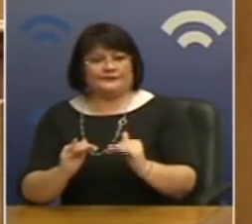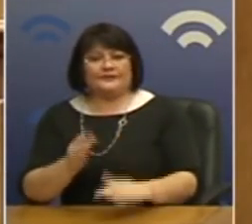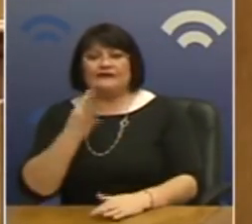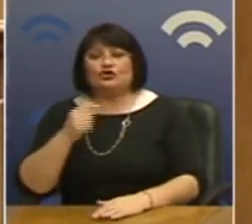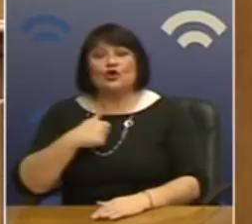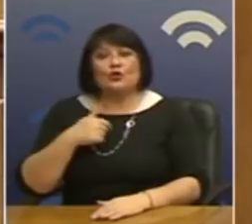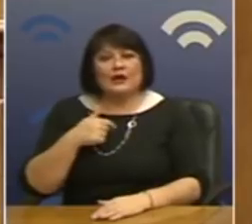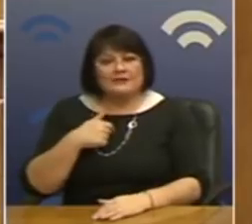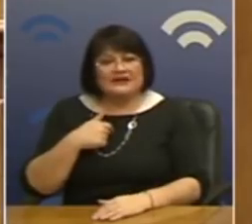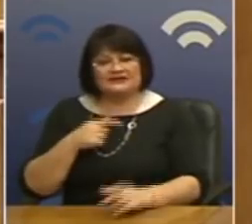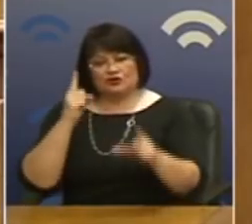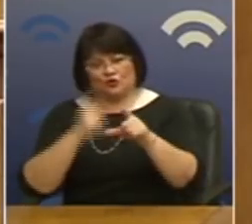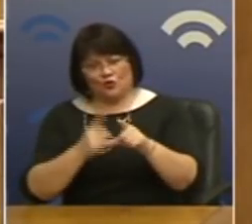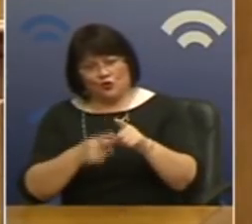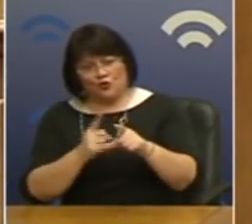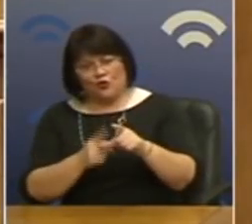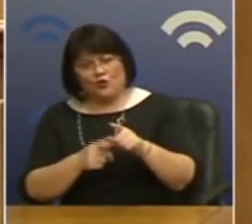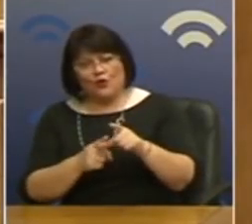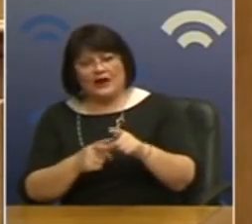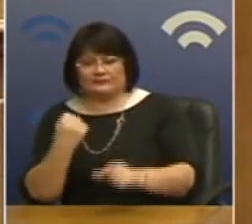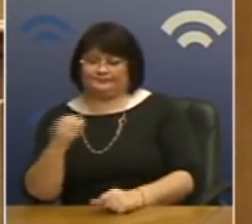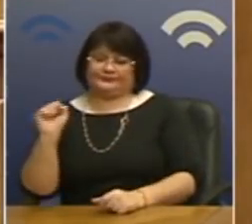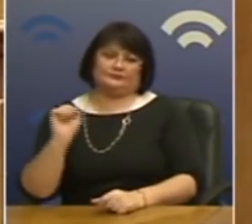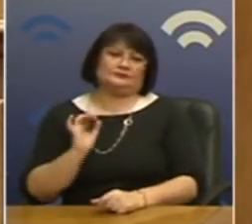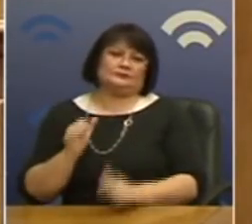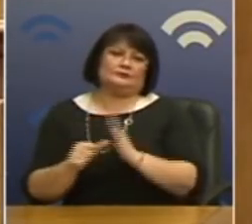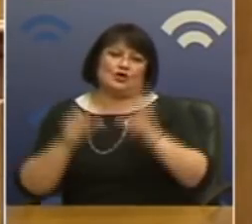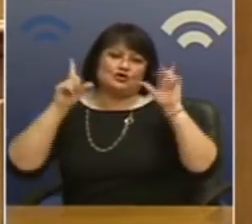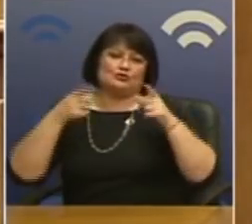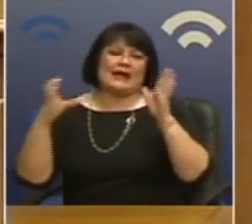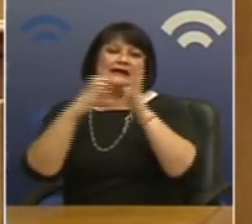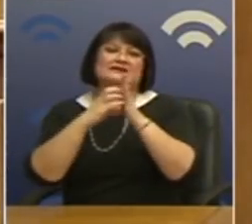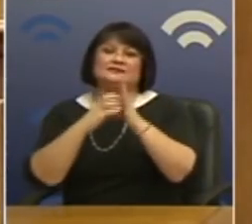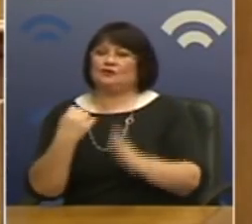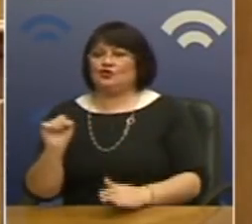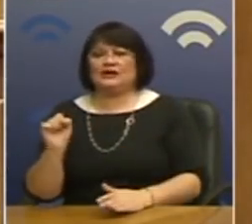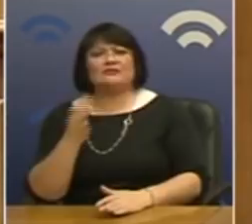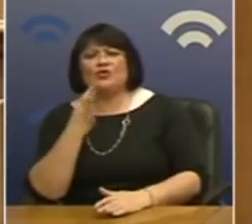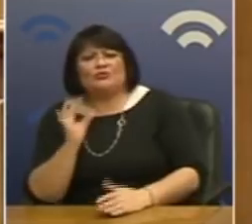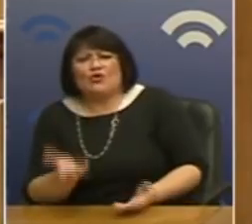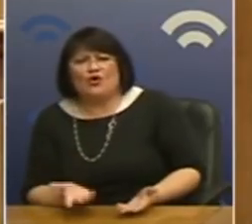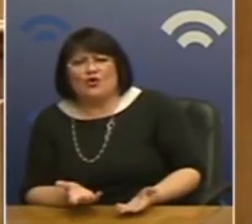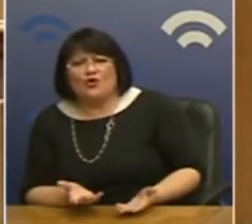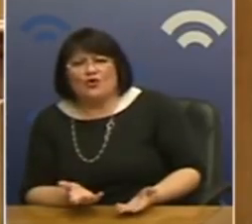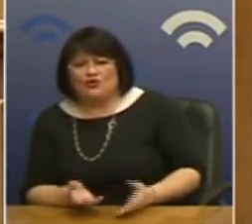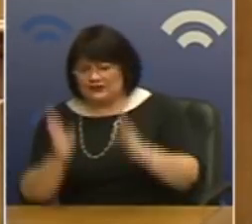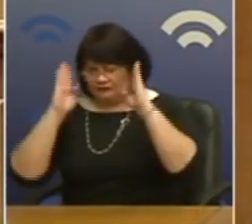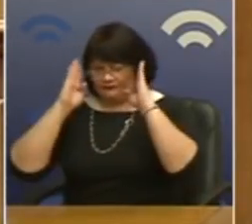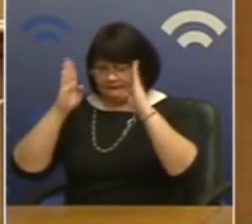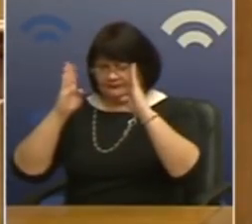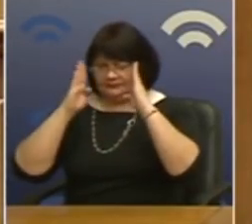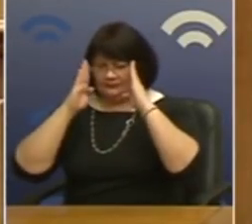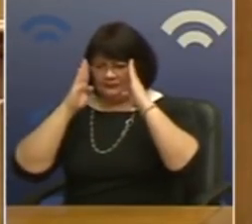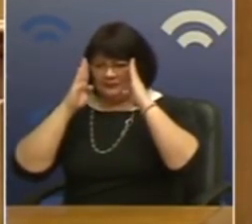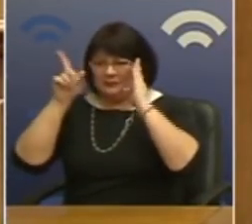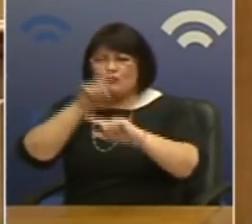εμείς, το ΚΚΕ, δεν συνενούμε στον Πρόεδρο της Δημοκρατίας, όχι γιατί επικεντρώνουμε στο